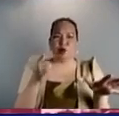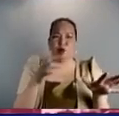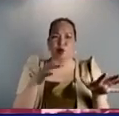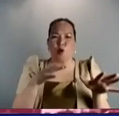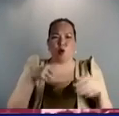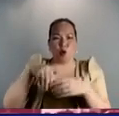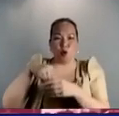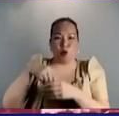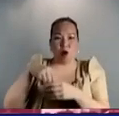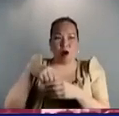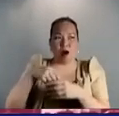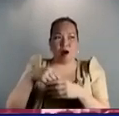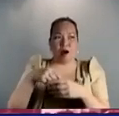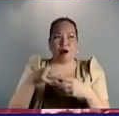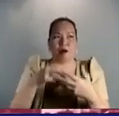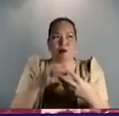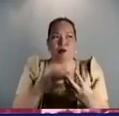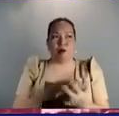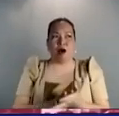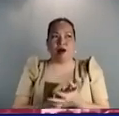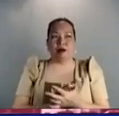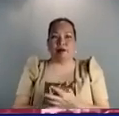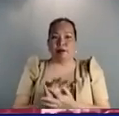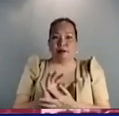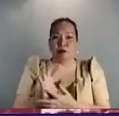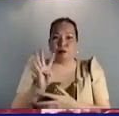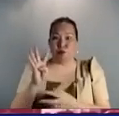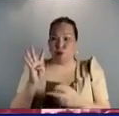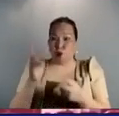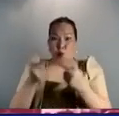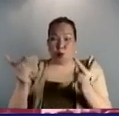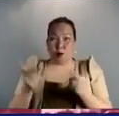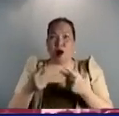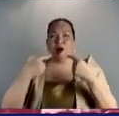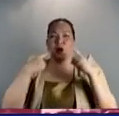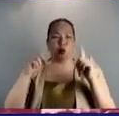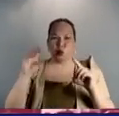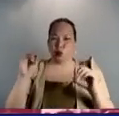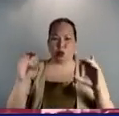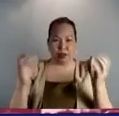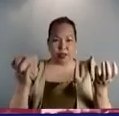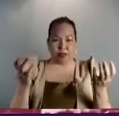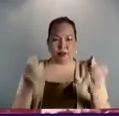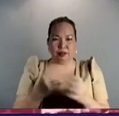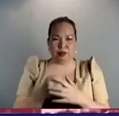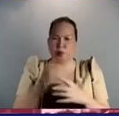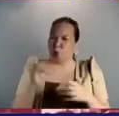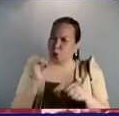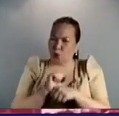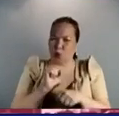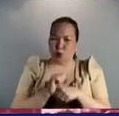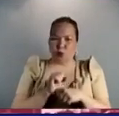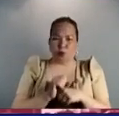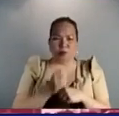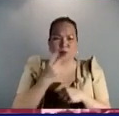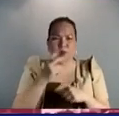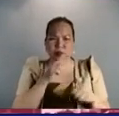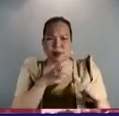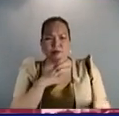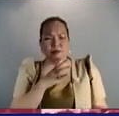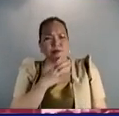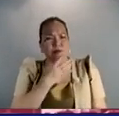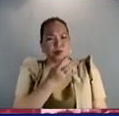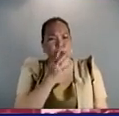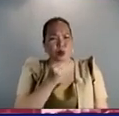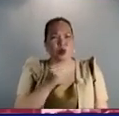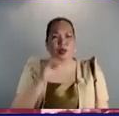ang nag-declare ng walang pasok ngayon, no? So kasama ba? Nakikita mong nagsasalita sa nakatayo si Erwin